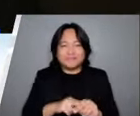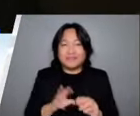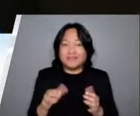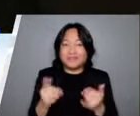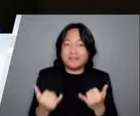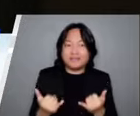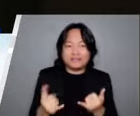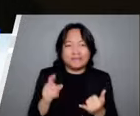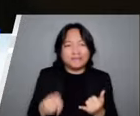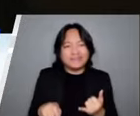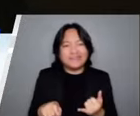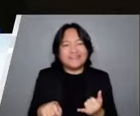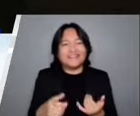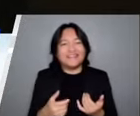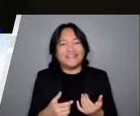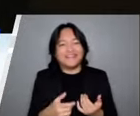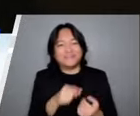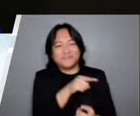yung mga ganyang bagay.